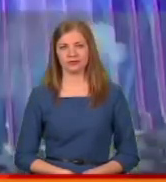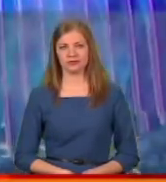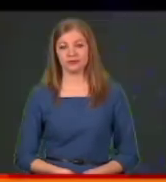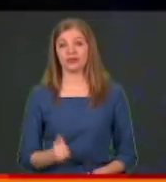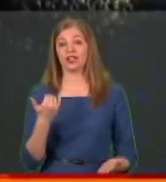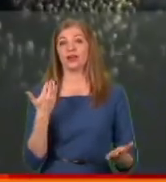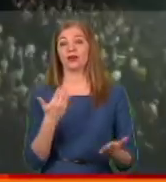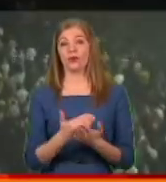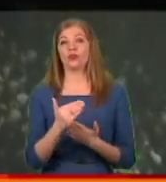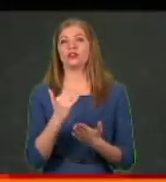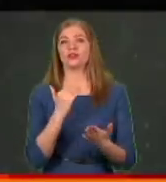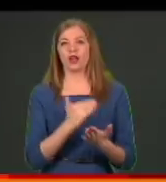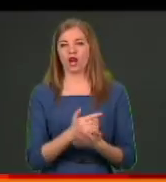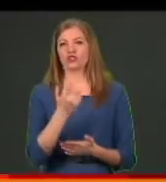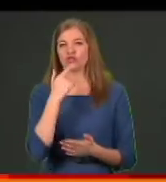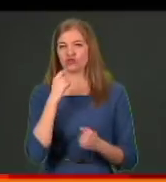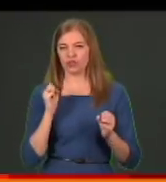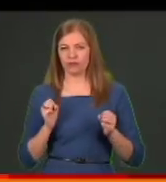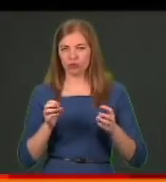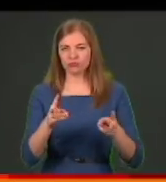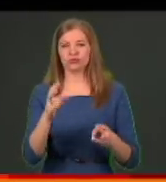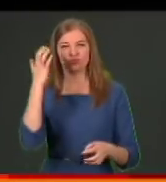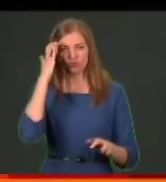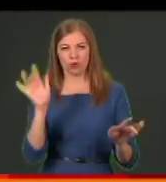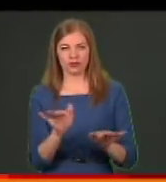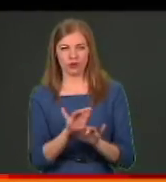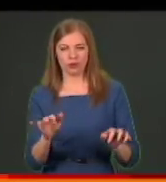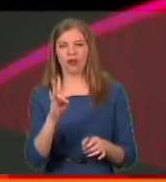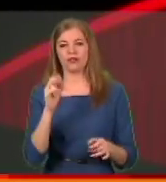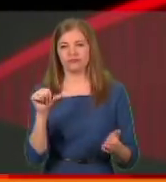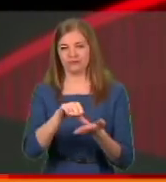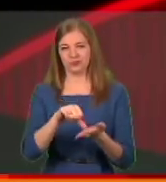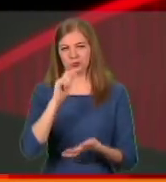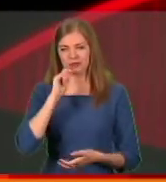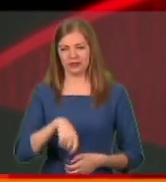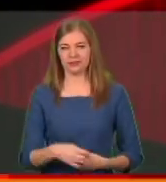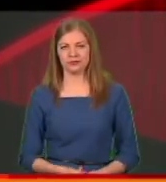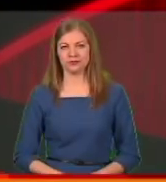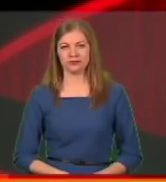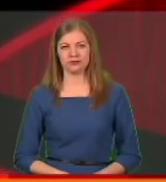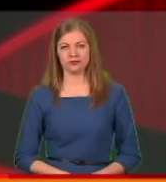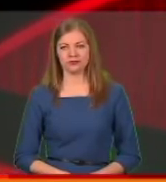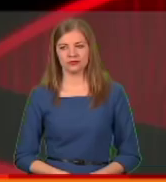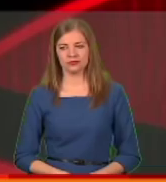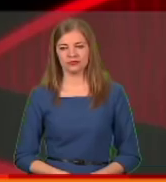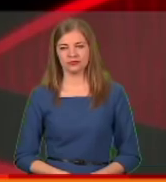І от, нарешті, червоне світло, чорний рояль, на сцені Україна.